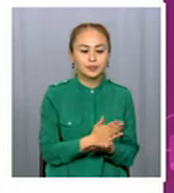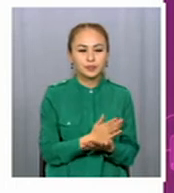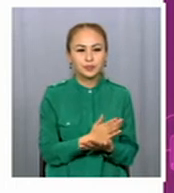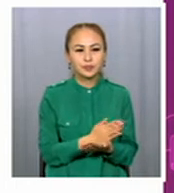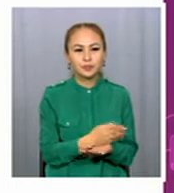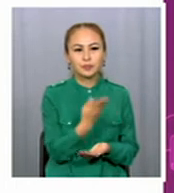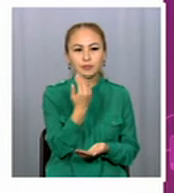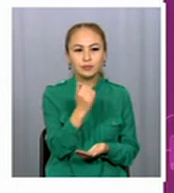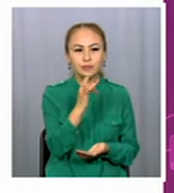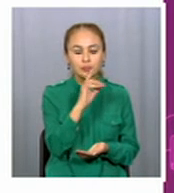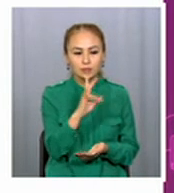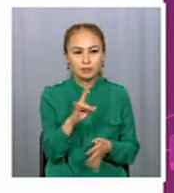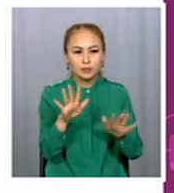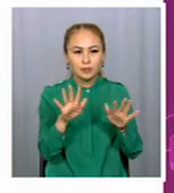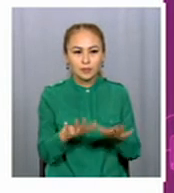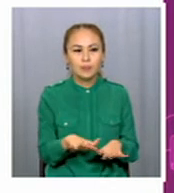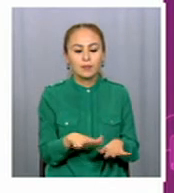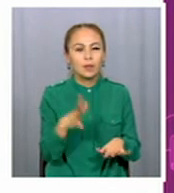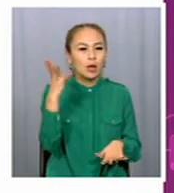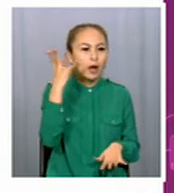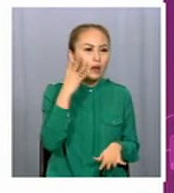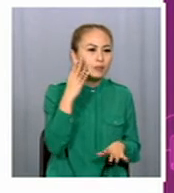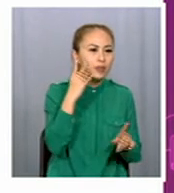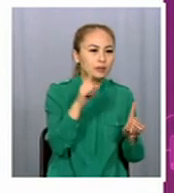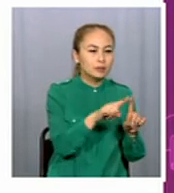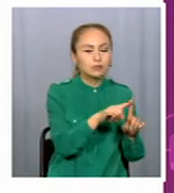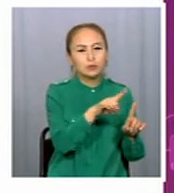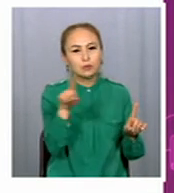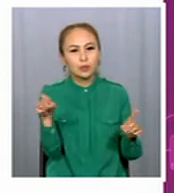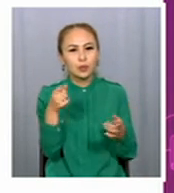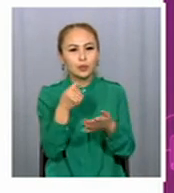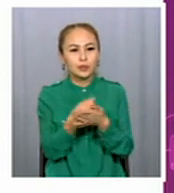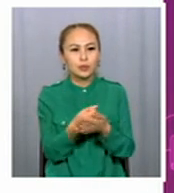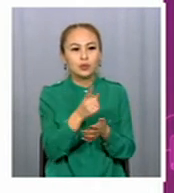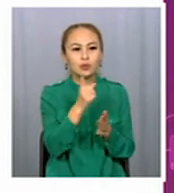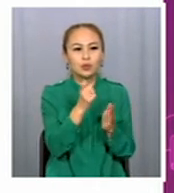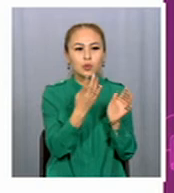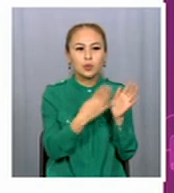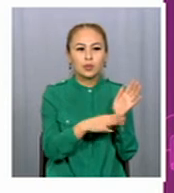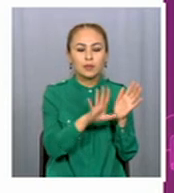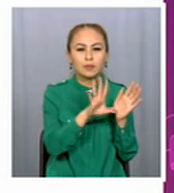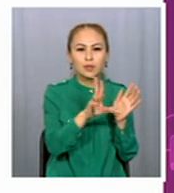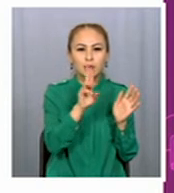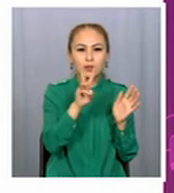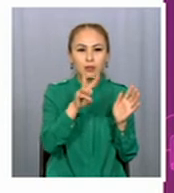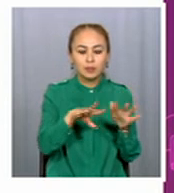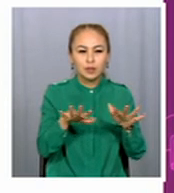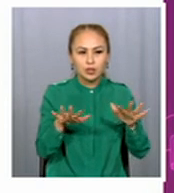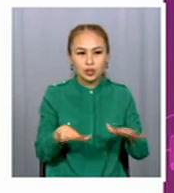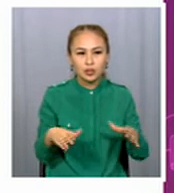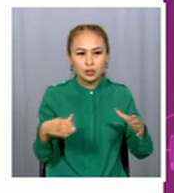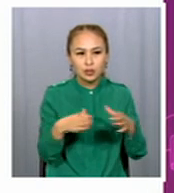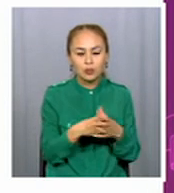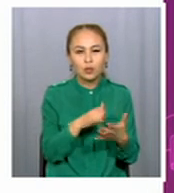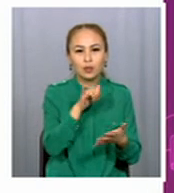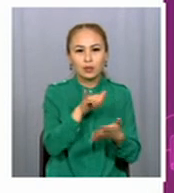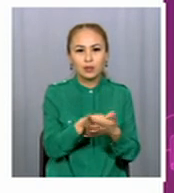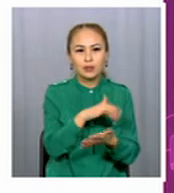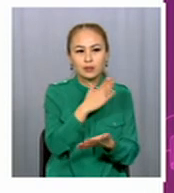Шарын шатқалы Алматы қаласынан 195 километр жерде